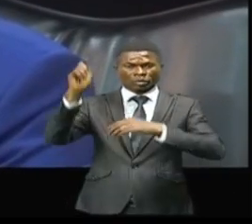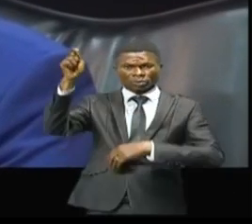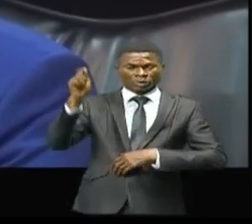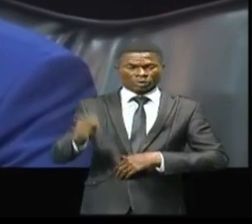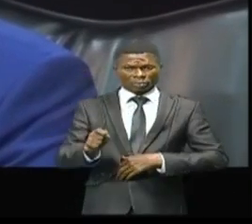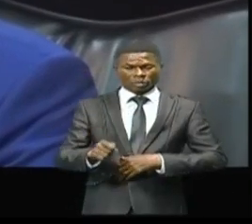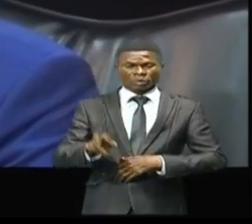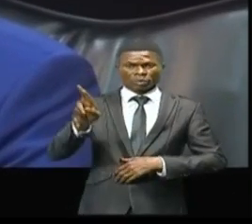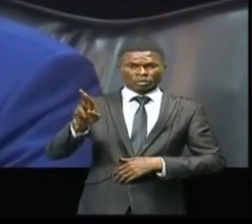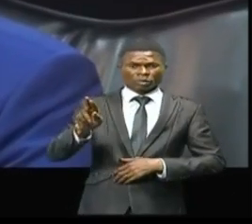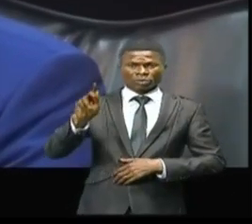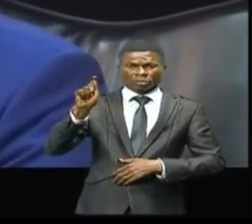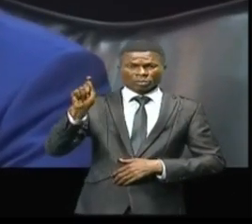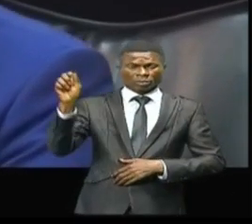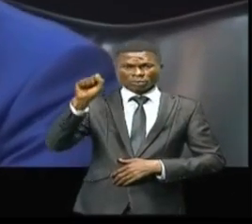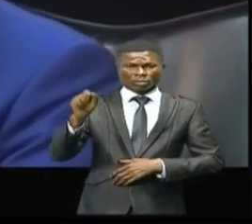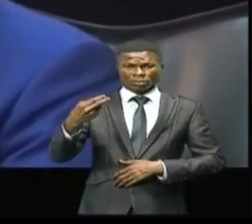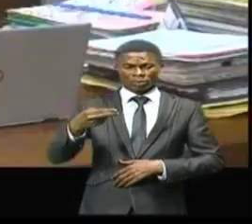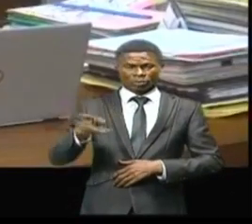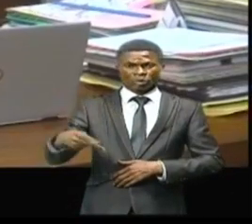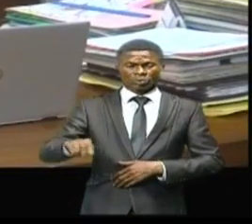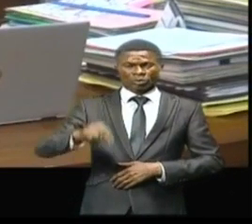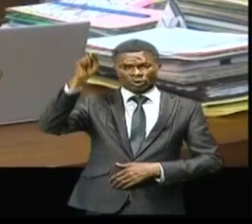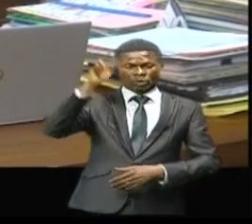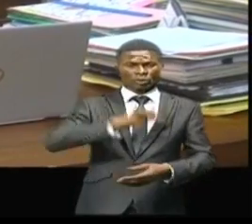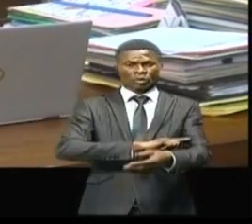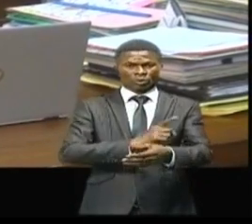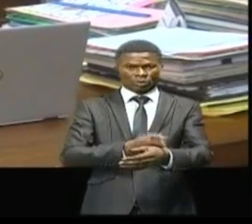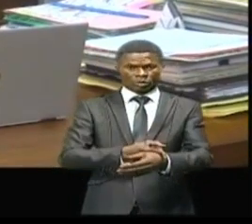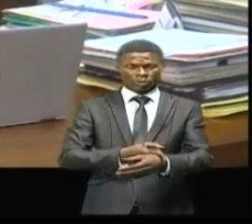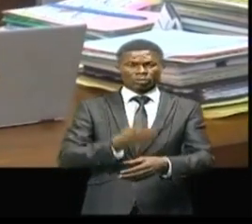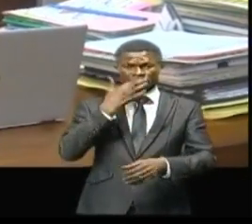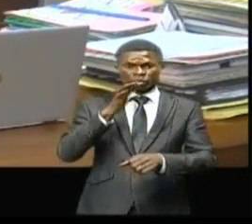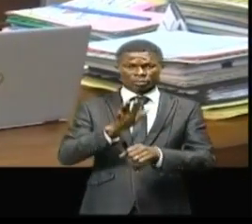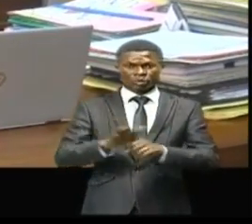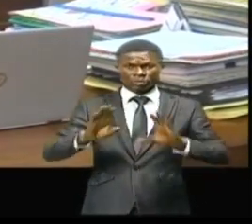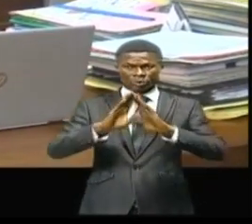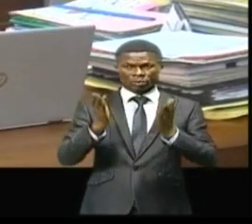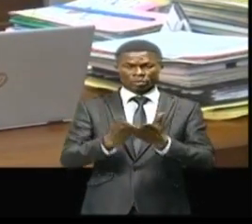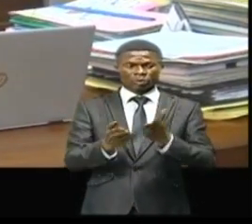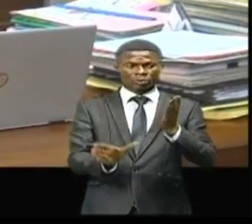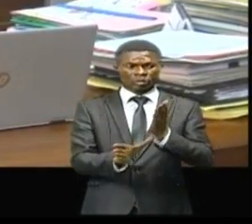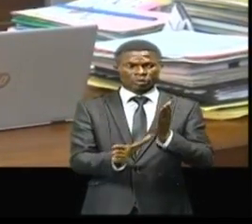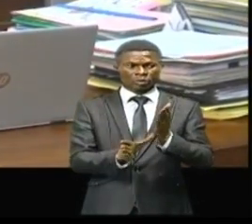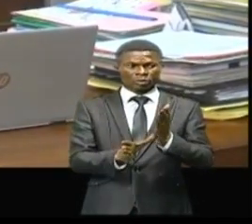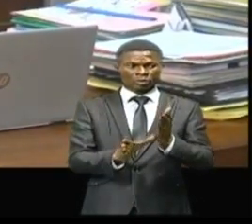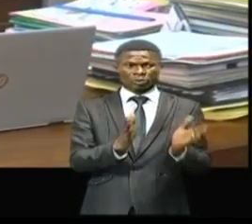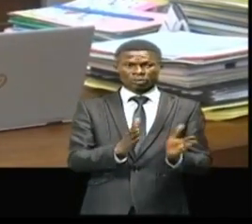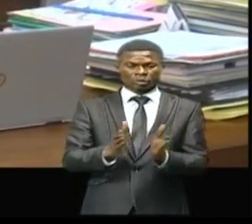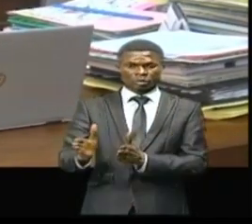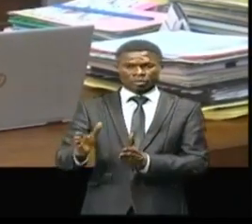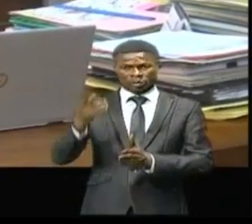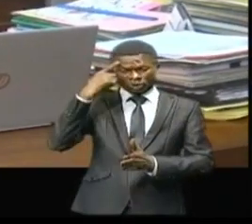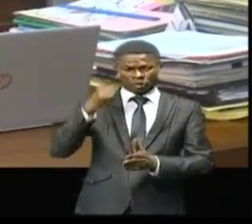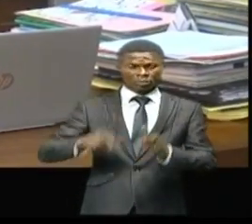territoires des routes en province du Nord qui vous il a rassuré les dispositions stratégiques prises pour repousser neutraliser